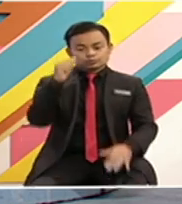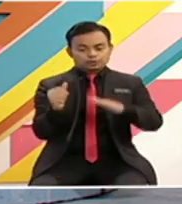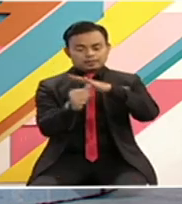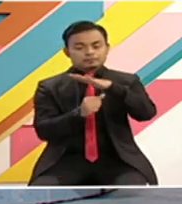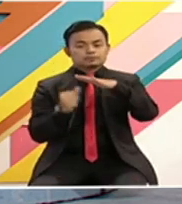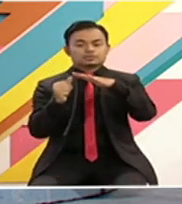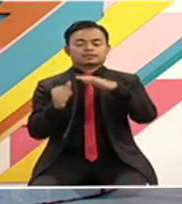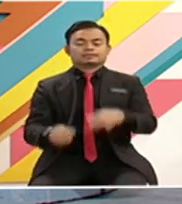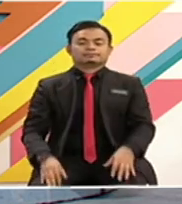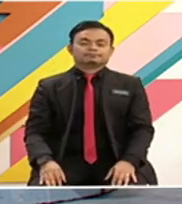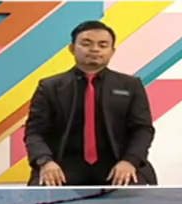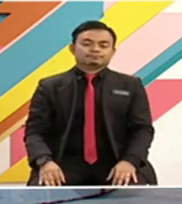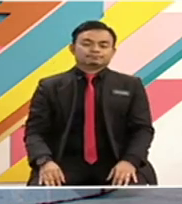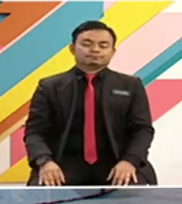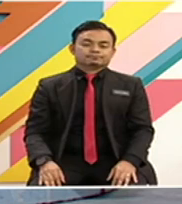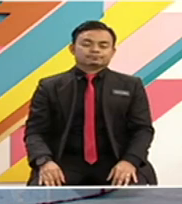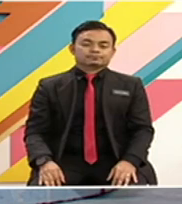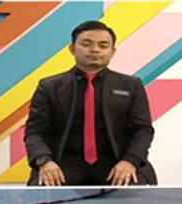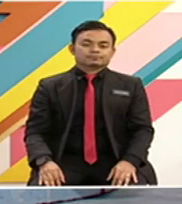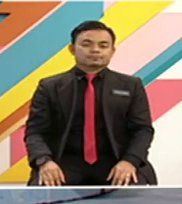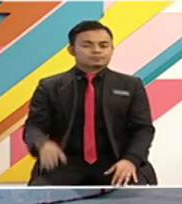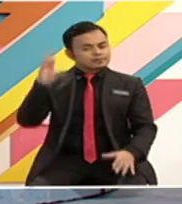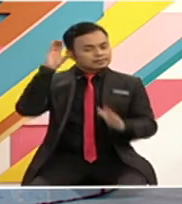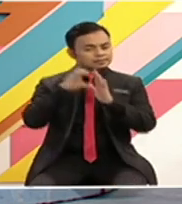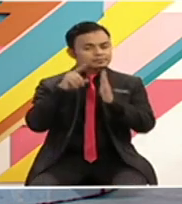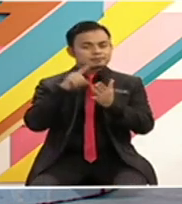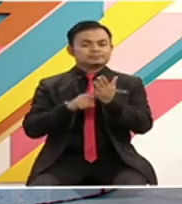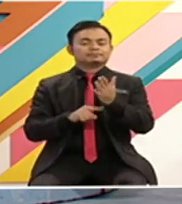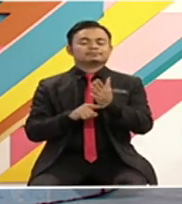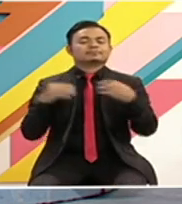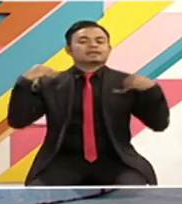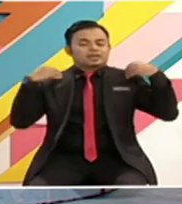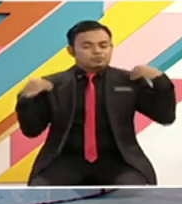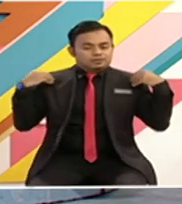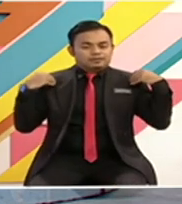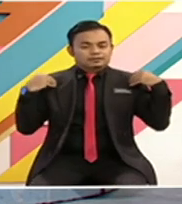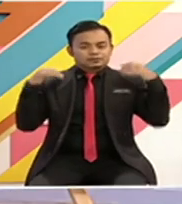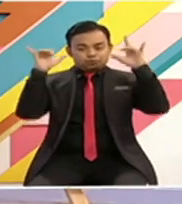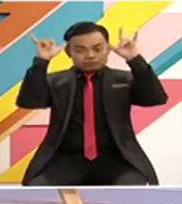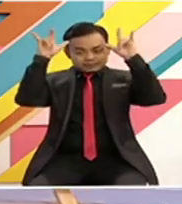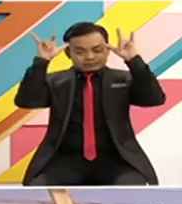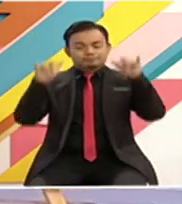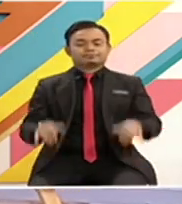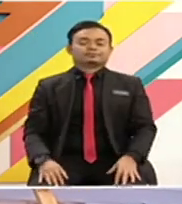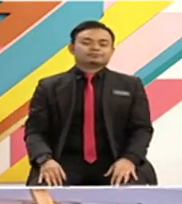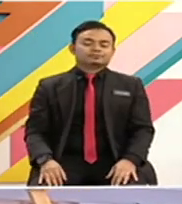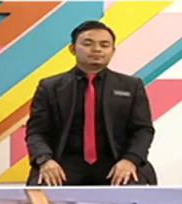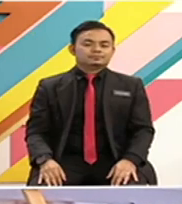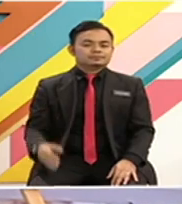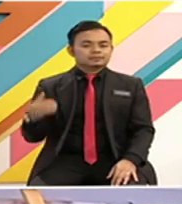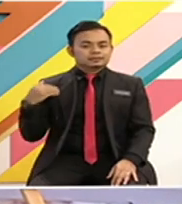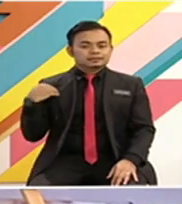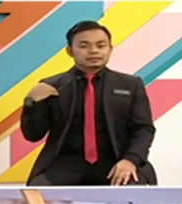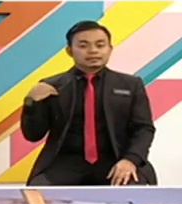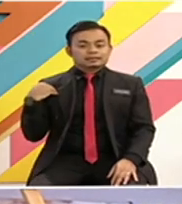Oke ini adalah gambar penyusutan udah belajar belum tentu terdapay apa corak